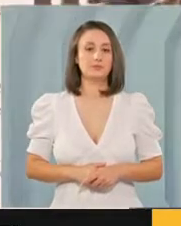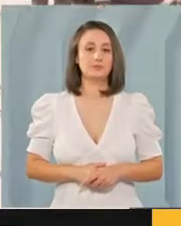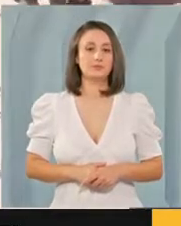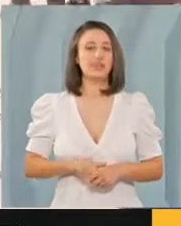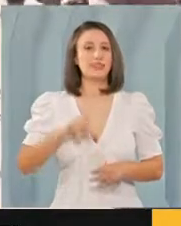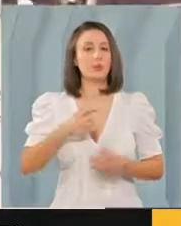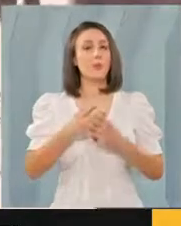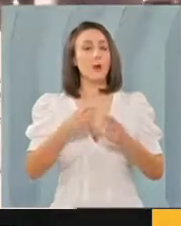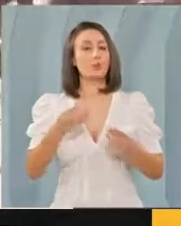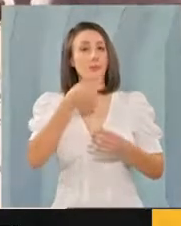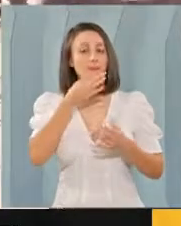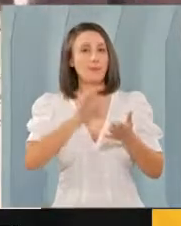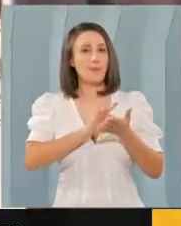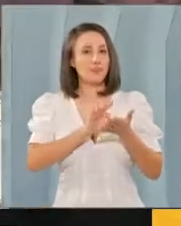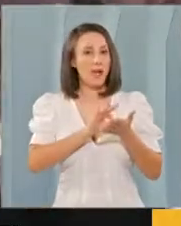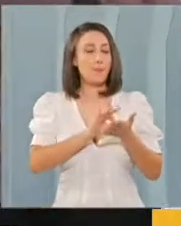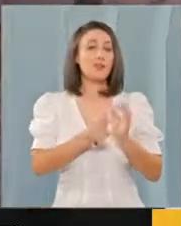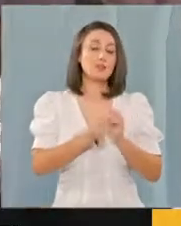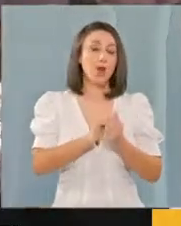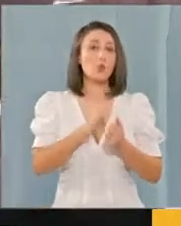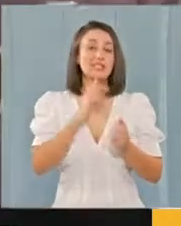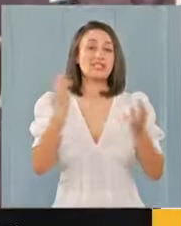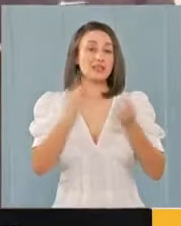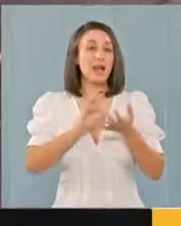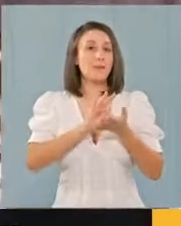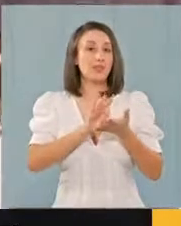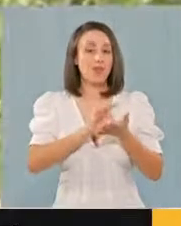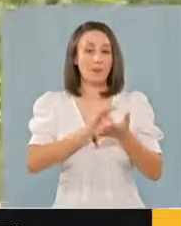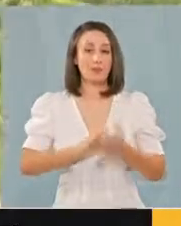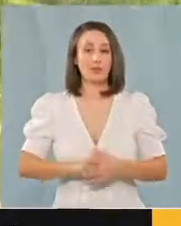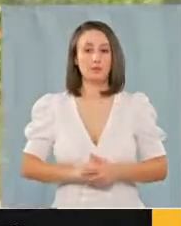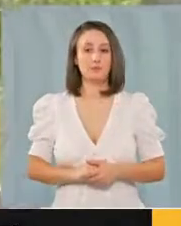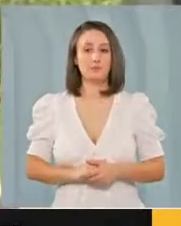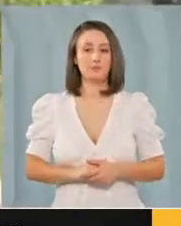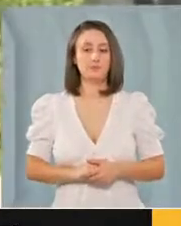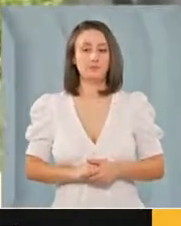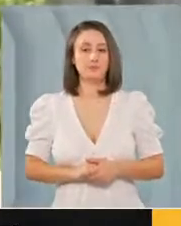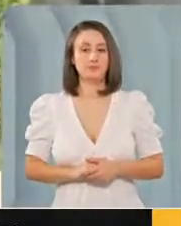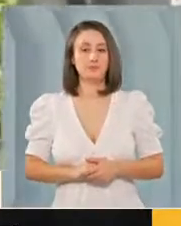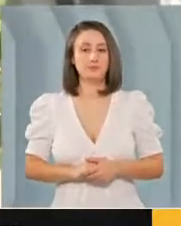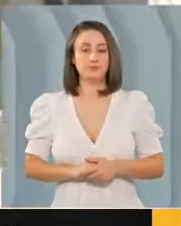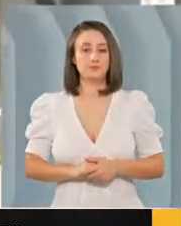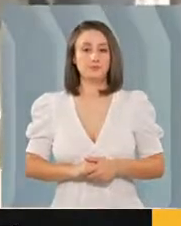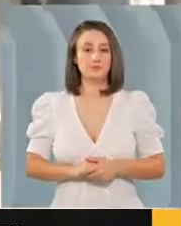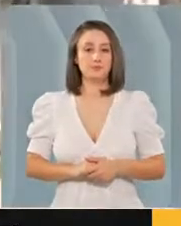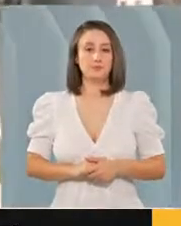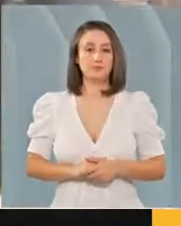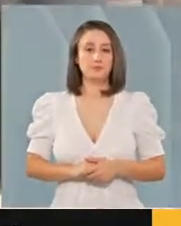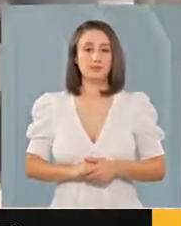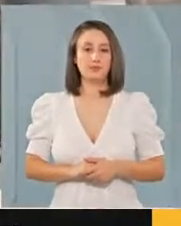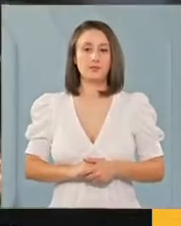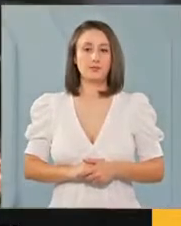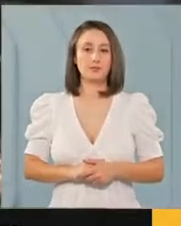de medicamente sau, dimpotrivă, scăderea cantității de medicamente a gramajului fiecare zi pentru